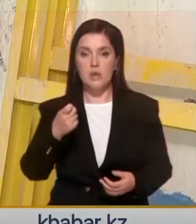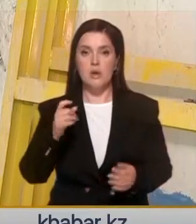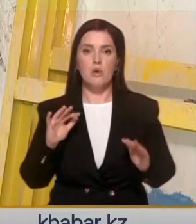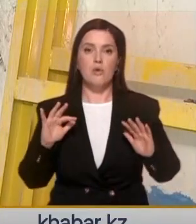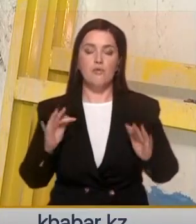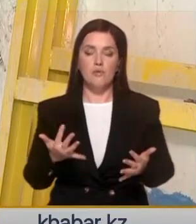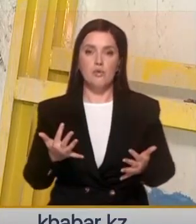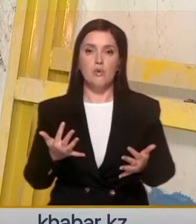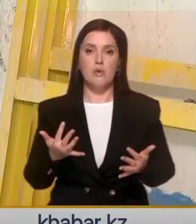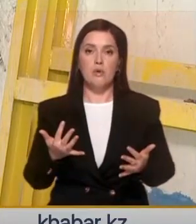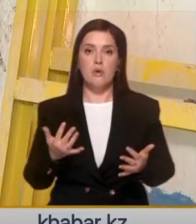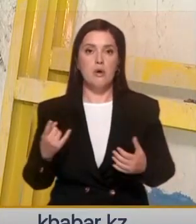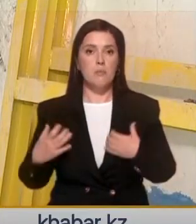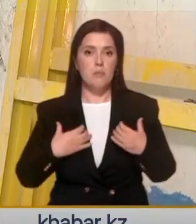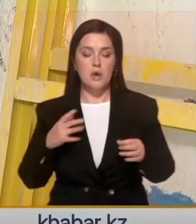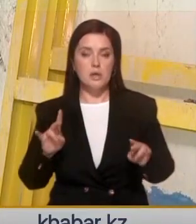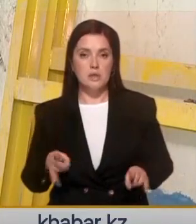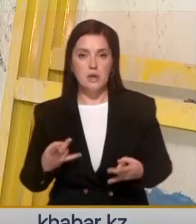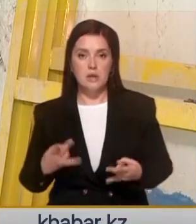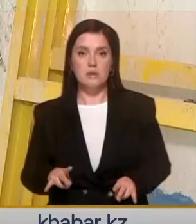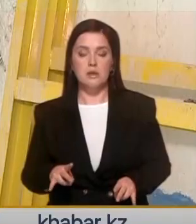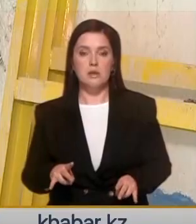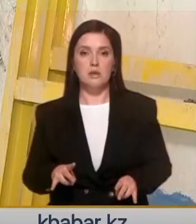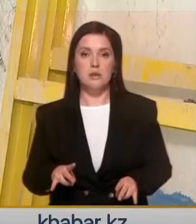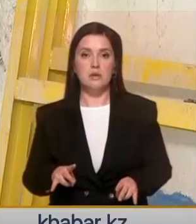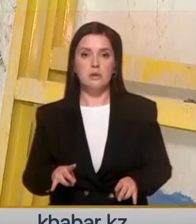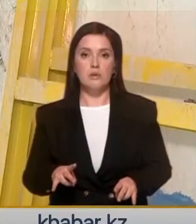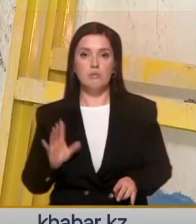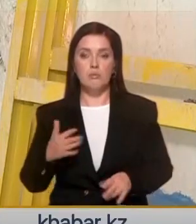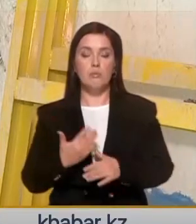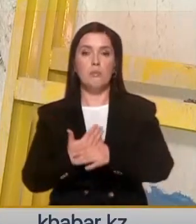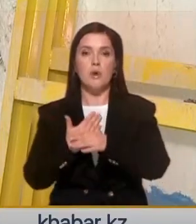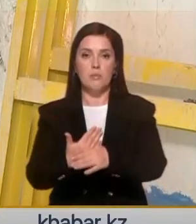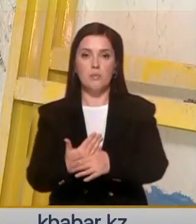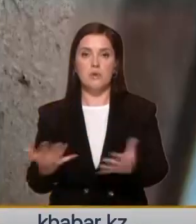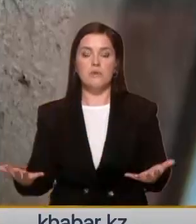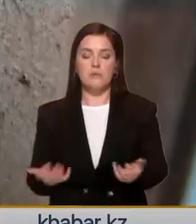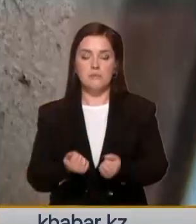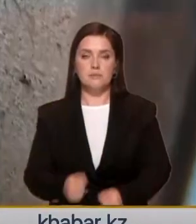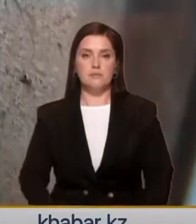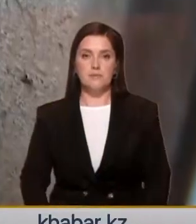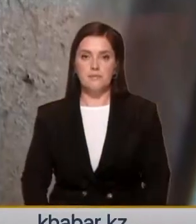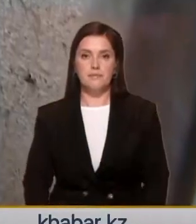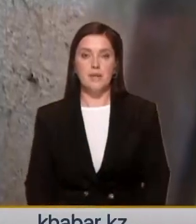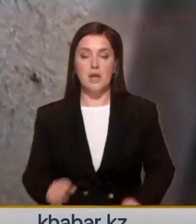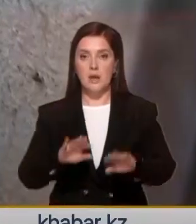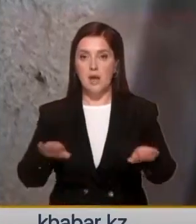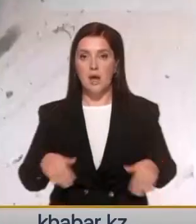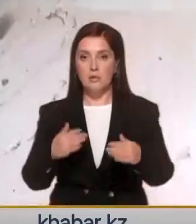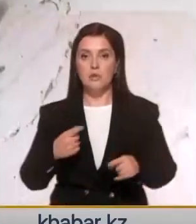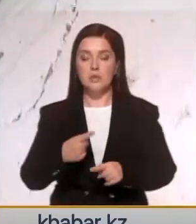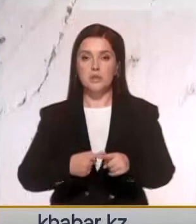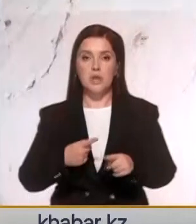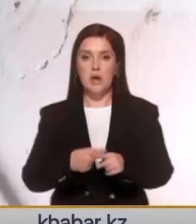вдруг застрянете, пожалуйста, не паникуйте. Не что, все, мы вам поможем и вас освободят. Из-за отсутствия запчастей ни